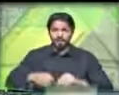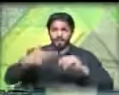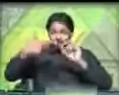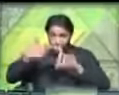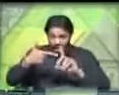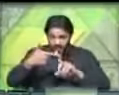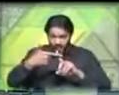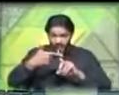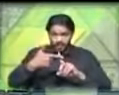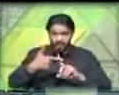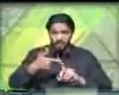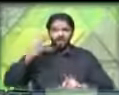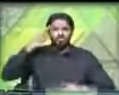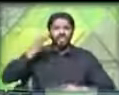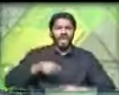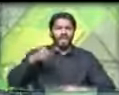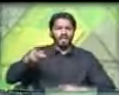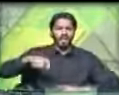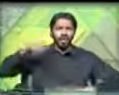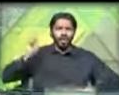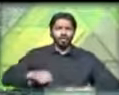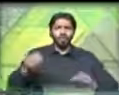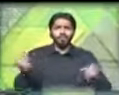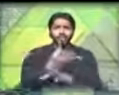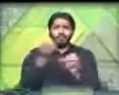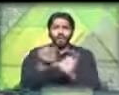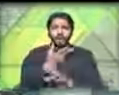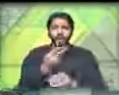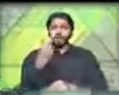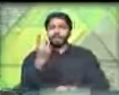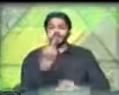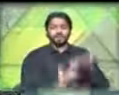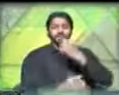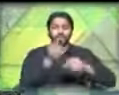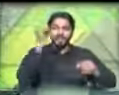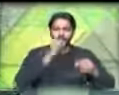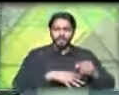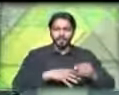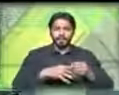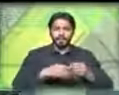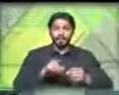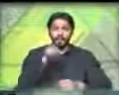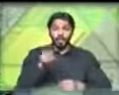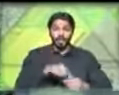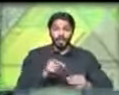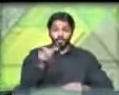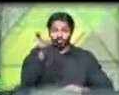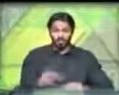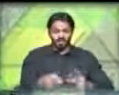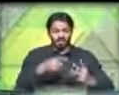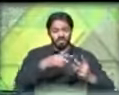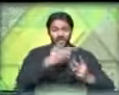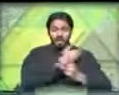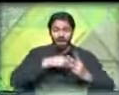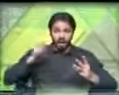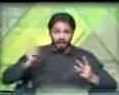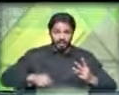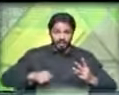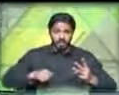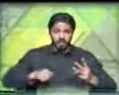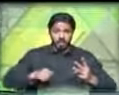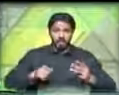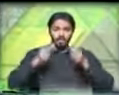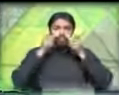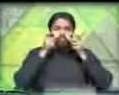ليسأل عن كل كلمة خطها بيده وعن كل حكم أصدره بلسانه.